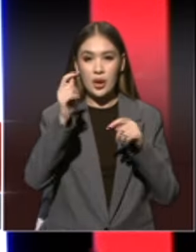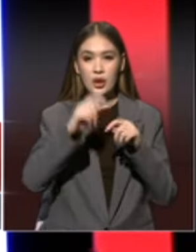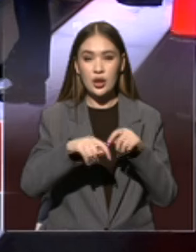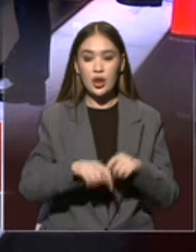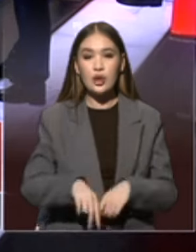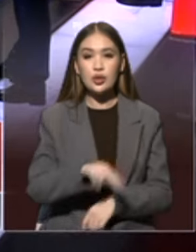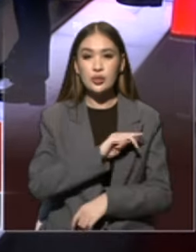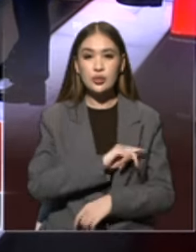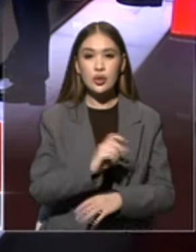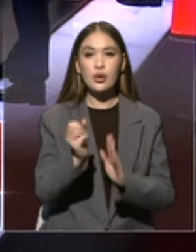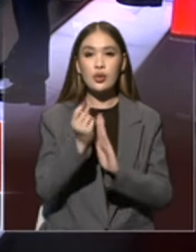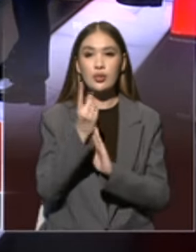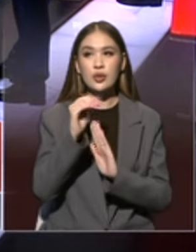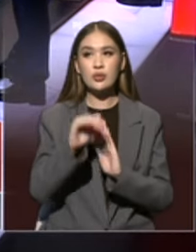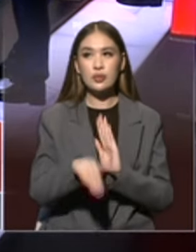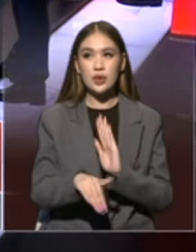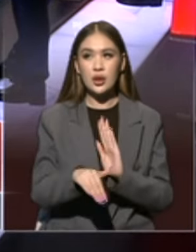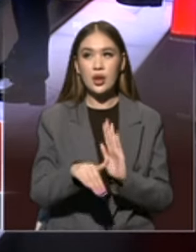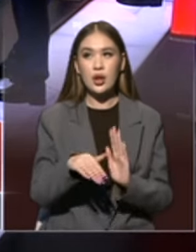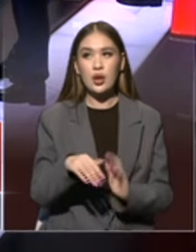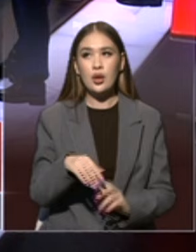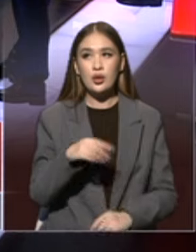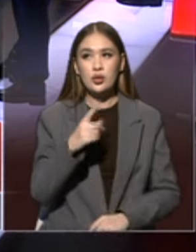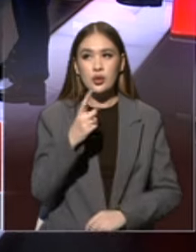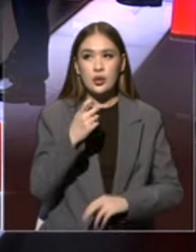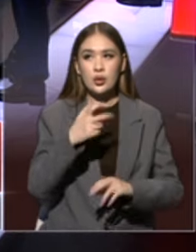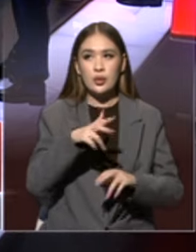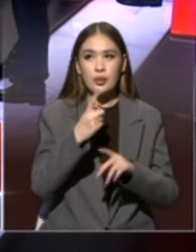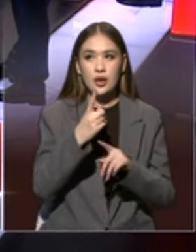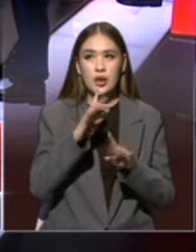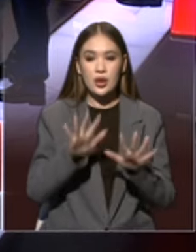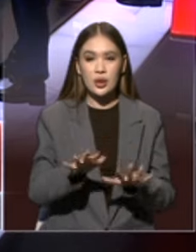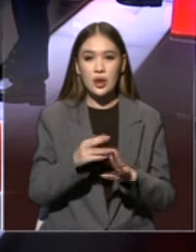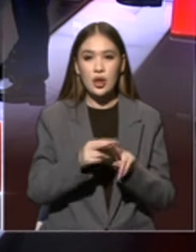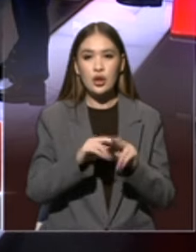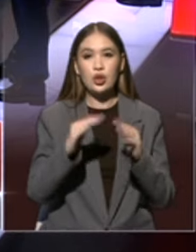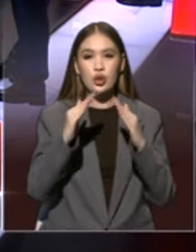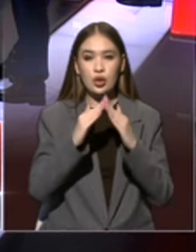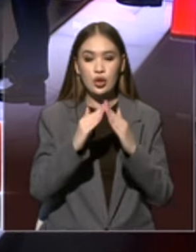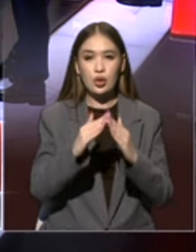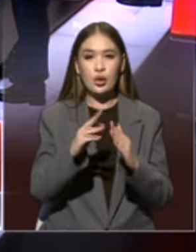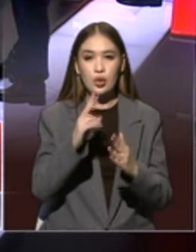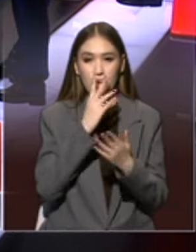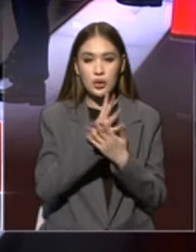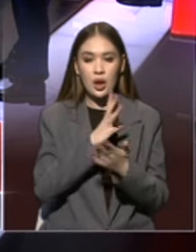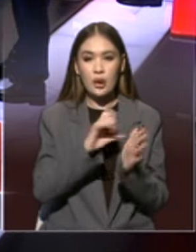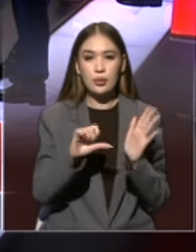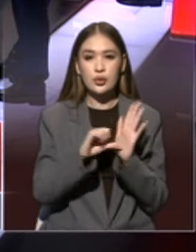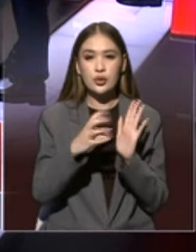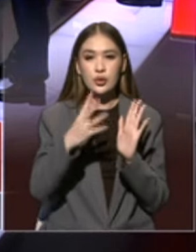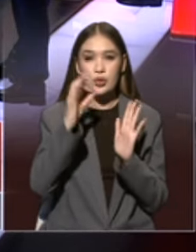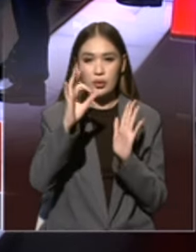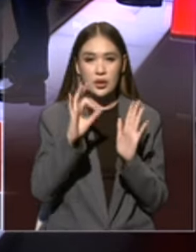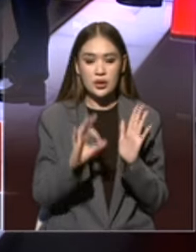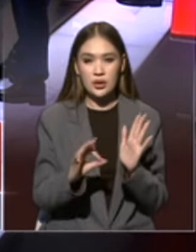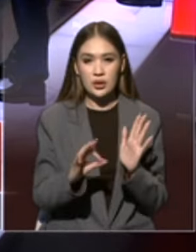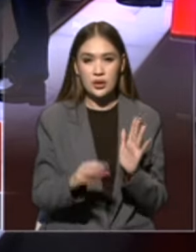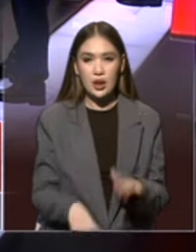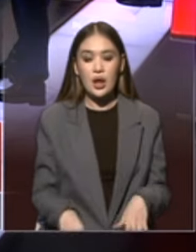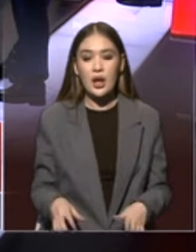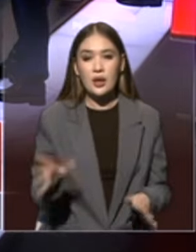тек 11134-і өтті, үйді айтып отыр бұл жерде. Бұл 64%-ға құрап отыр.